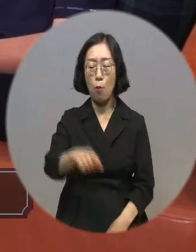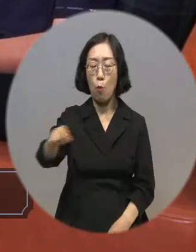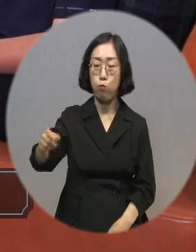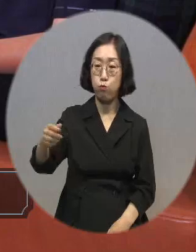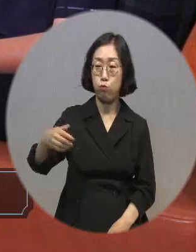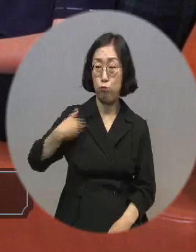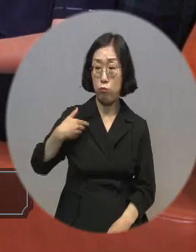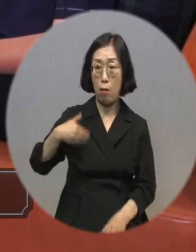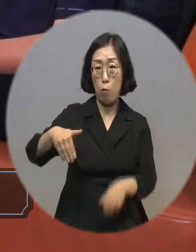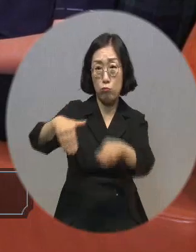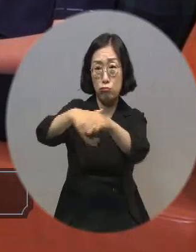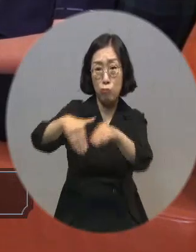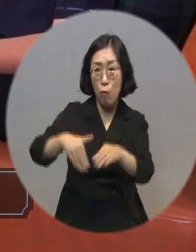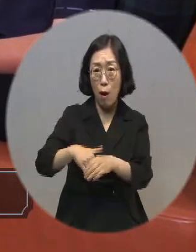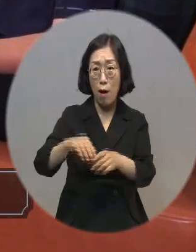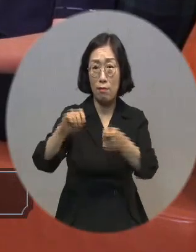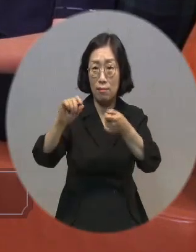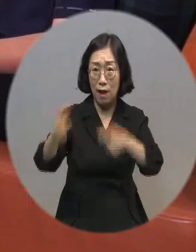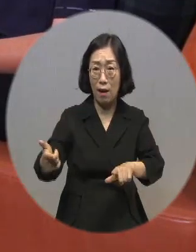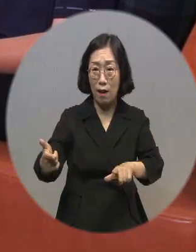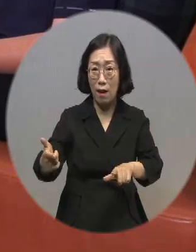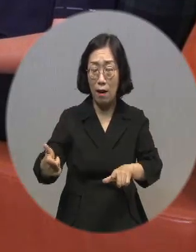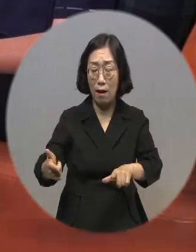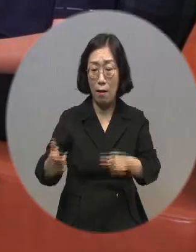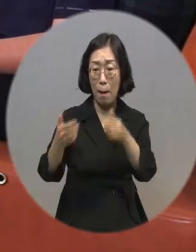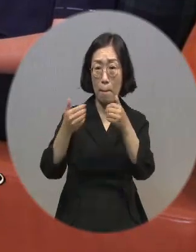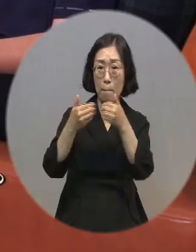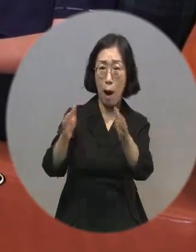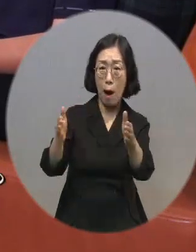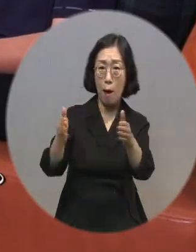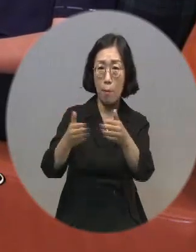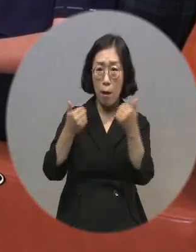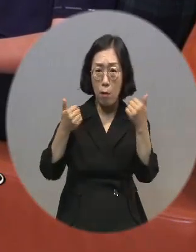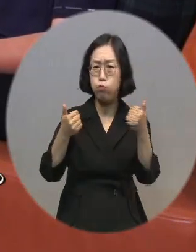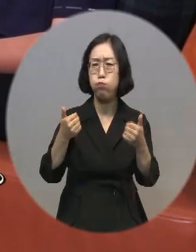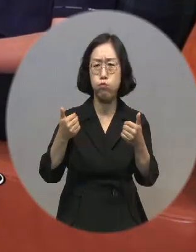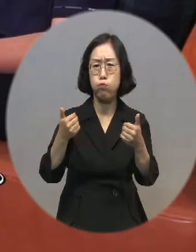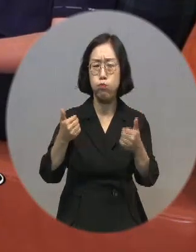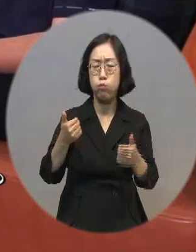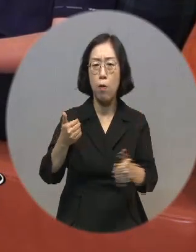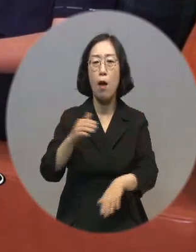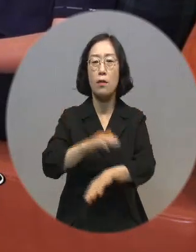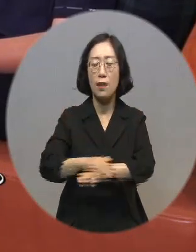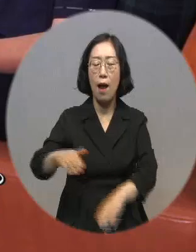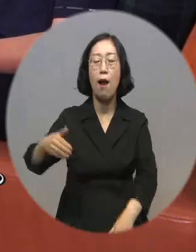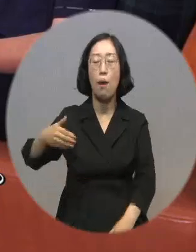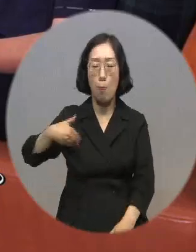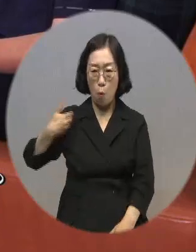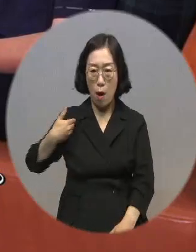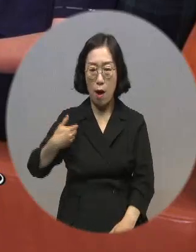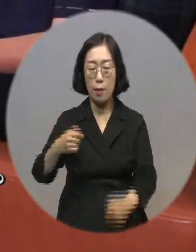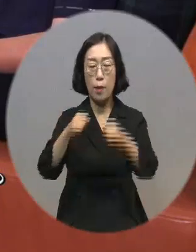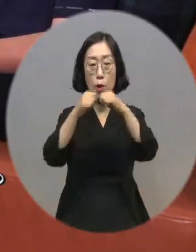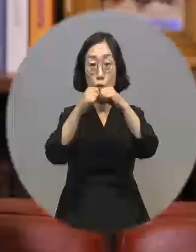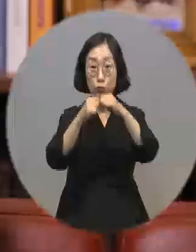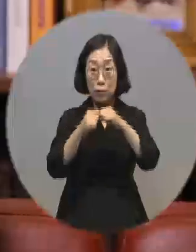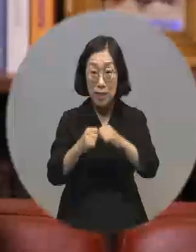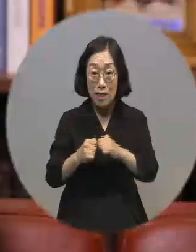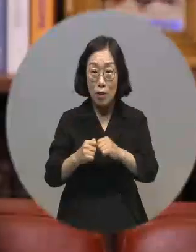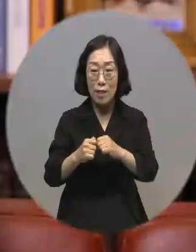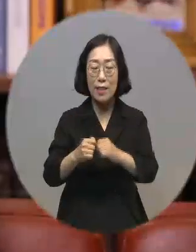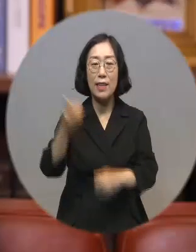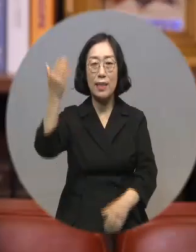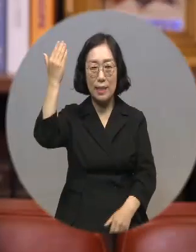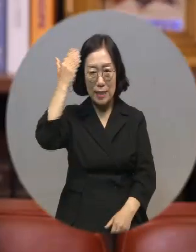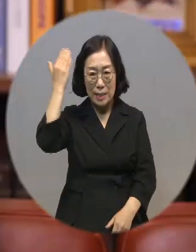건드리고 화내잖아요. 그래서 우리가 서로가 일단 너무 잘 모른다. 그래서 구체적인 데이터베이스. 일종의 심리